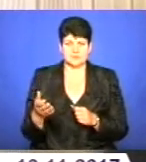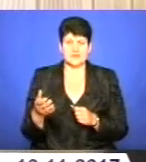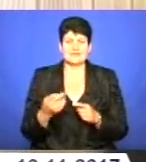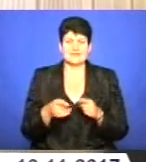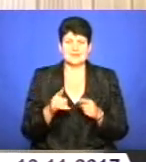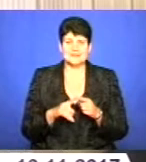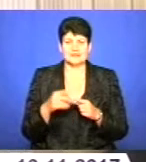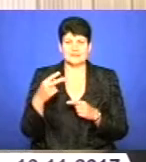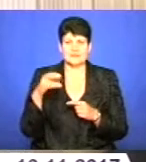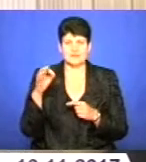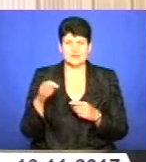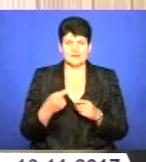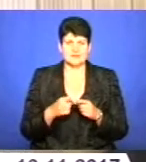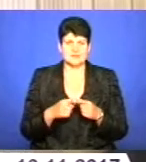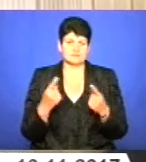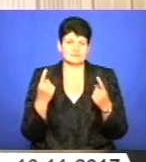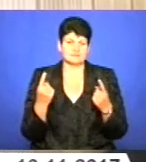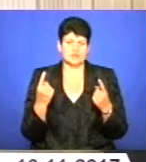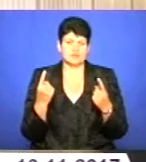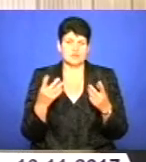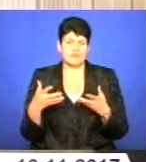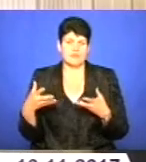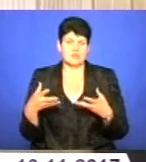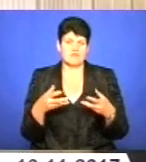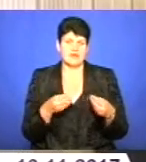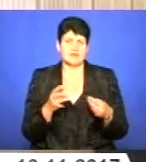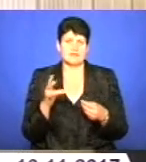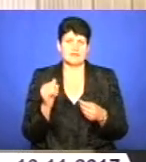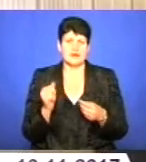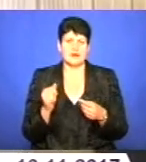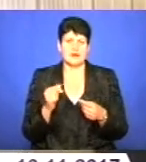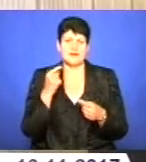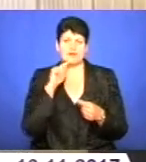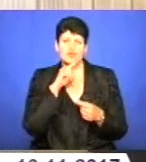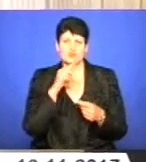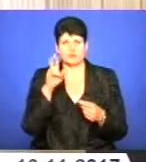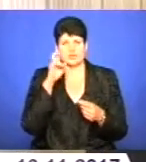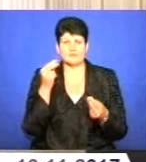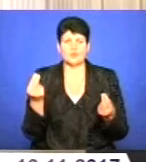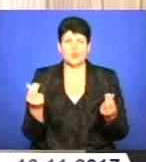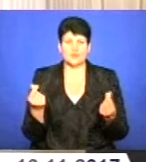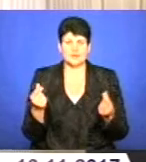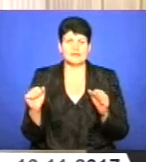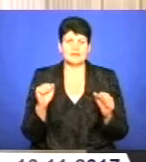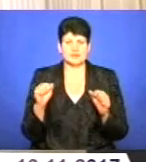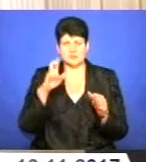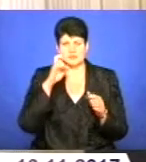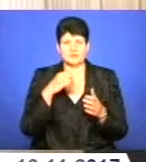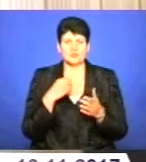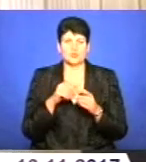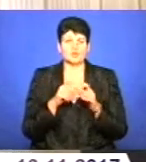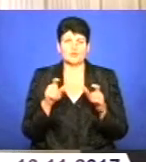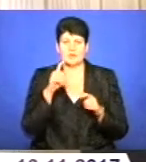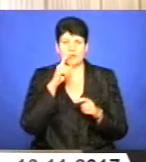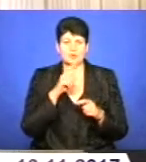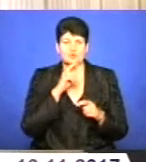це 20% це суттєво впливає на економію бюджетних коштів. Керівник бюджетної установи не розуміє, яким